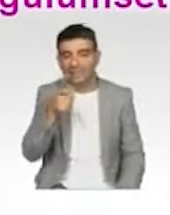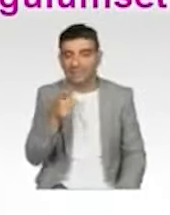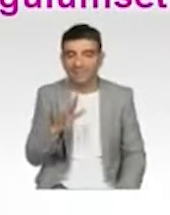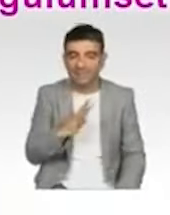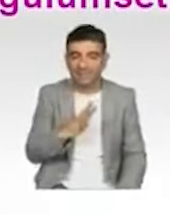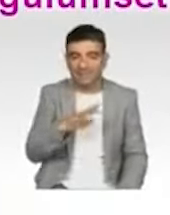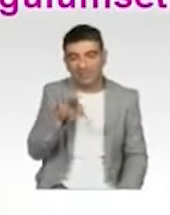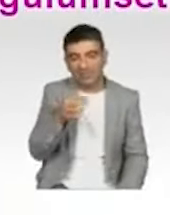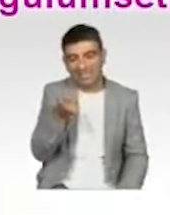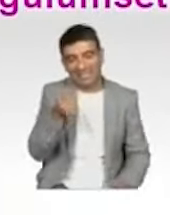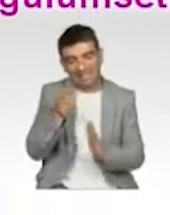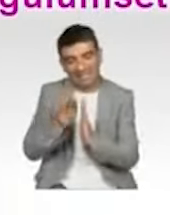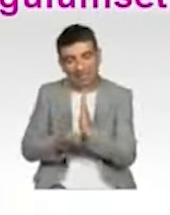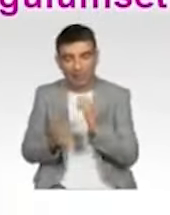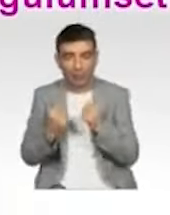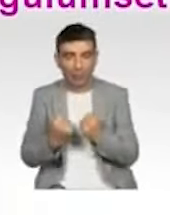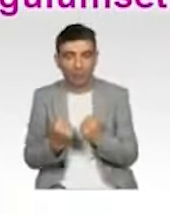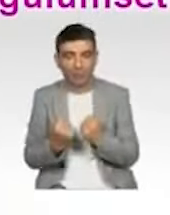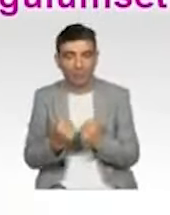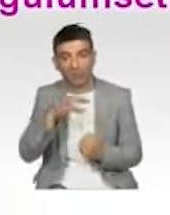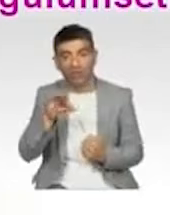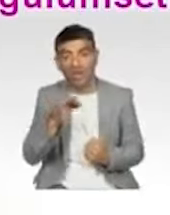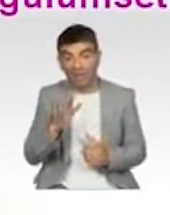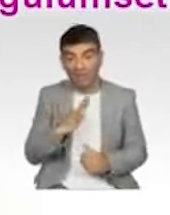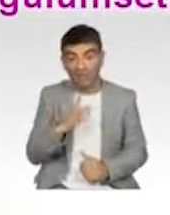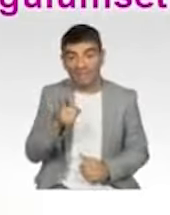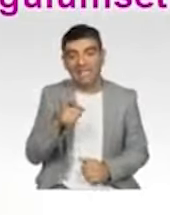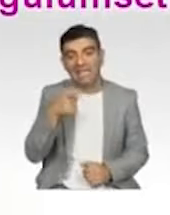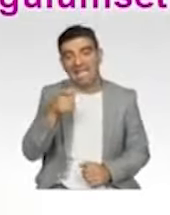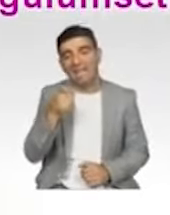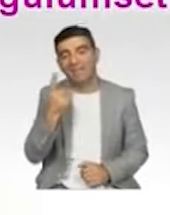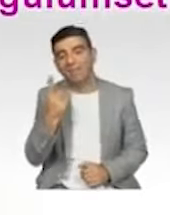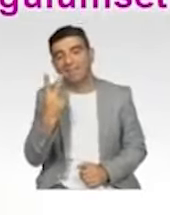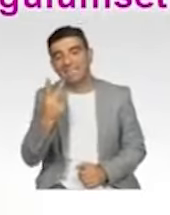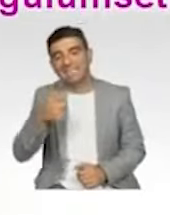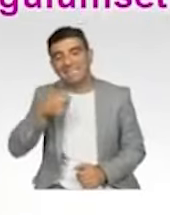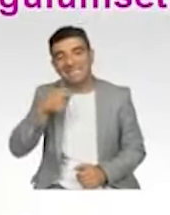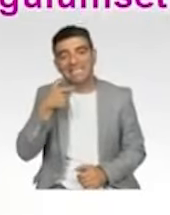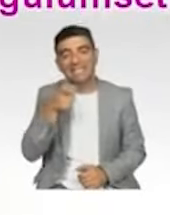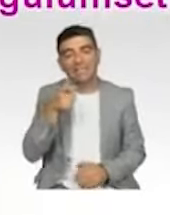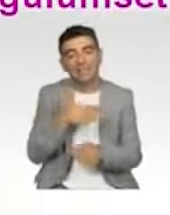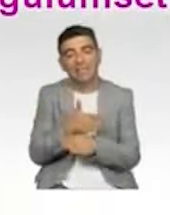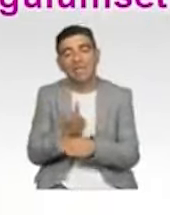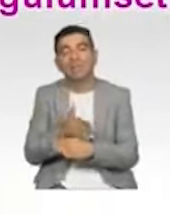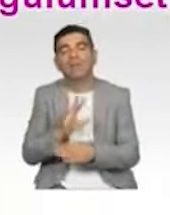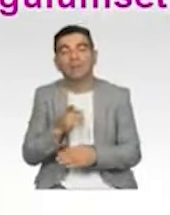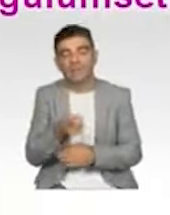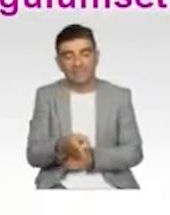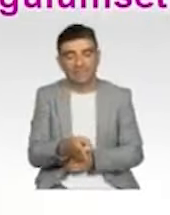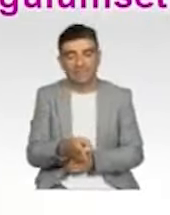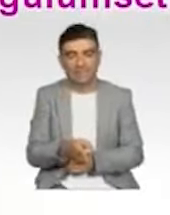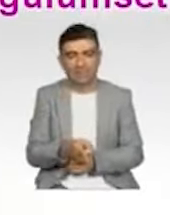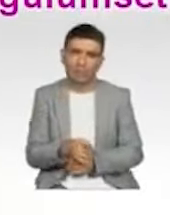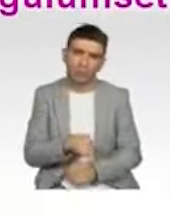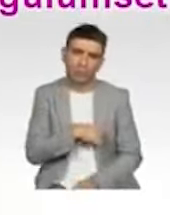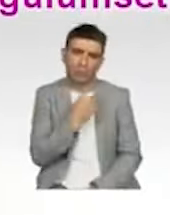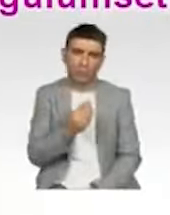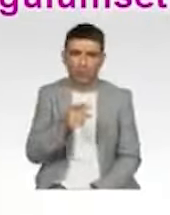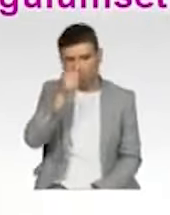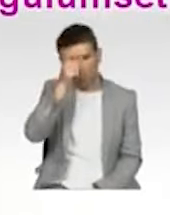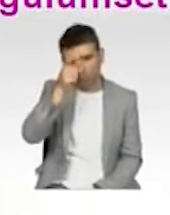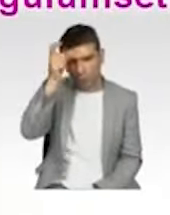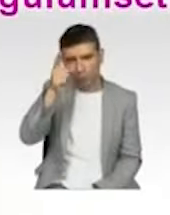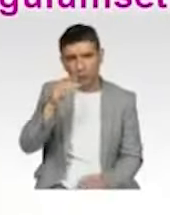varsa çayı biraz az tutmalısınız. Çay tüketim varsa kahveyi 1-2 kupadan fazla geçmemelisiniz. Tamam. Yani genel olarak Türk toplumunda